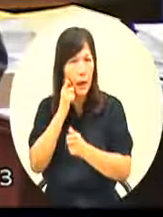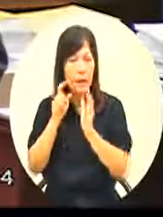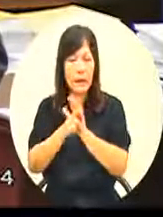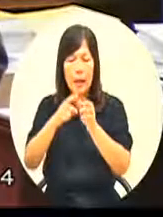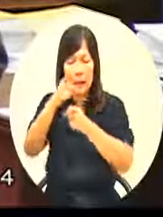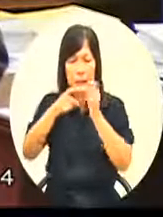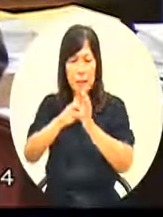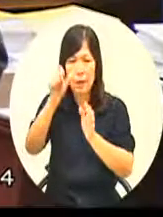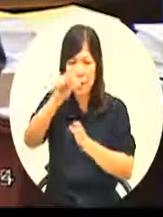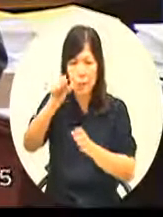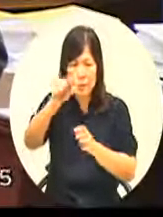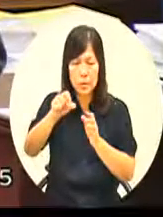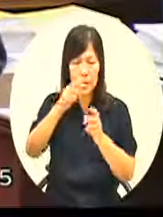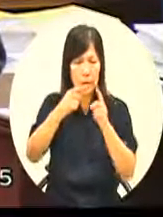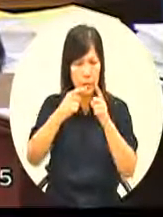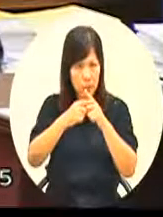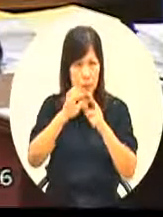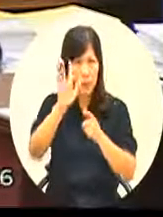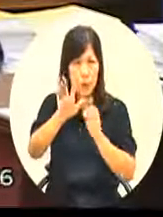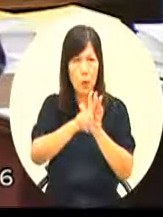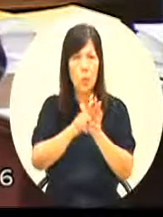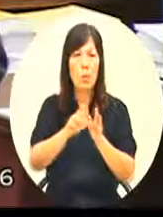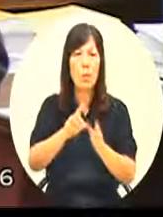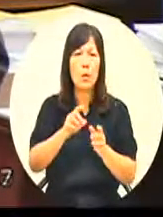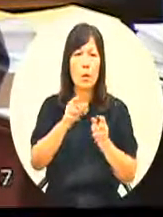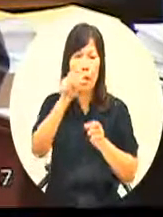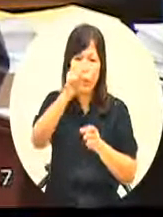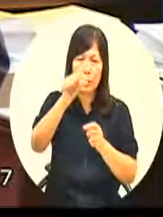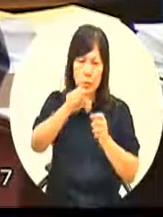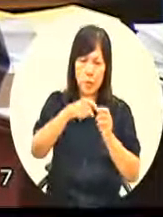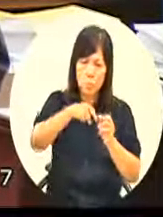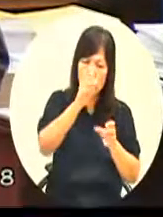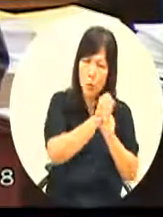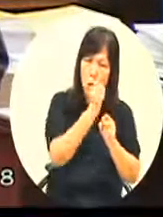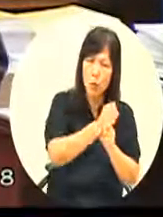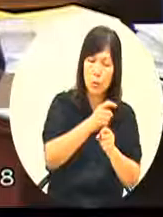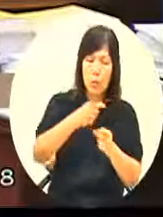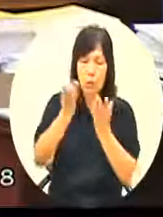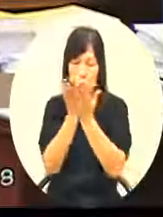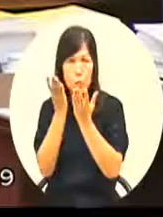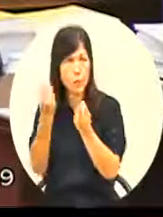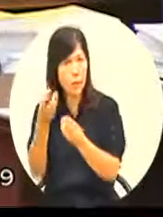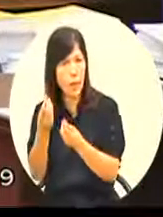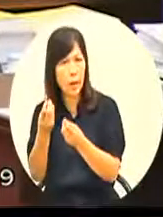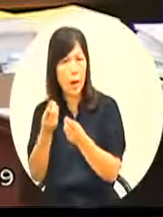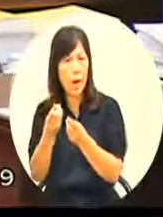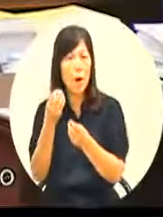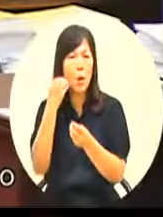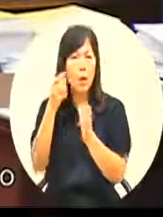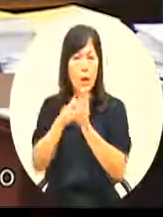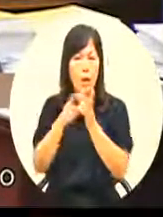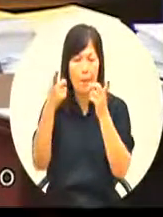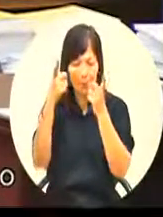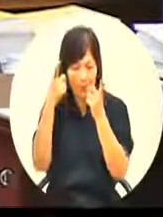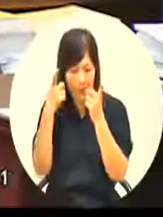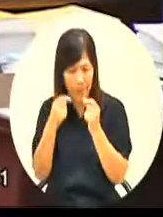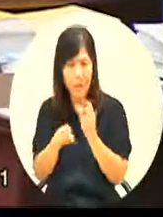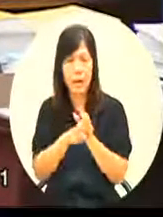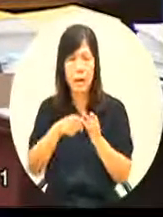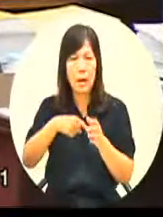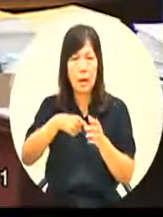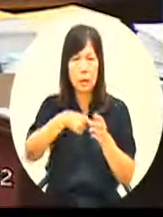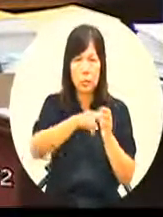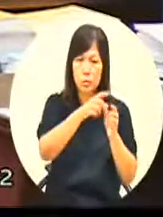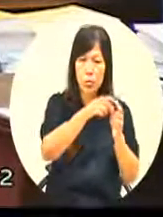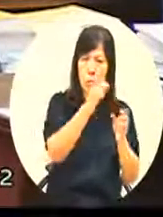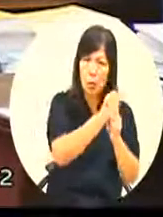5000名的这个员额，如果这5000个进入职场没有求学的，是如果是多出来，本来就求职，本来进到职场那